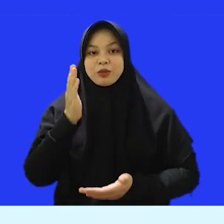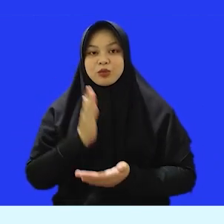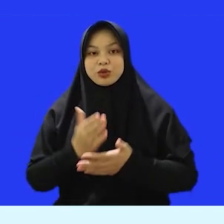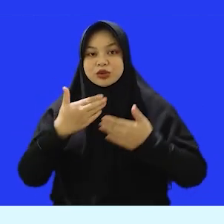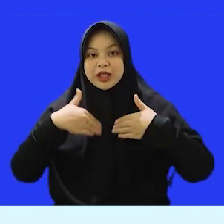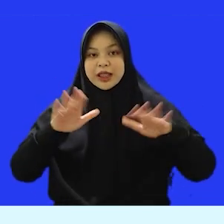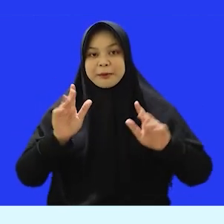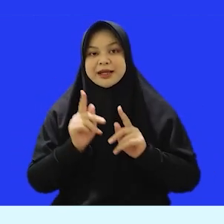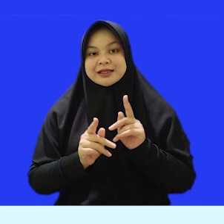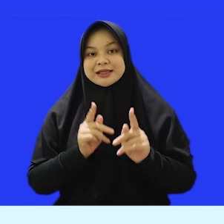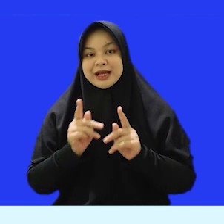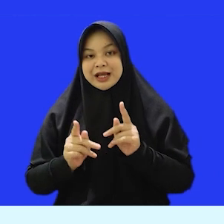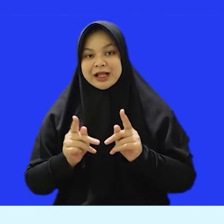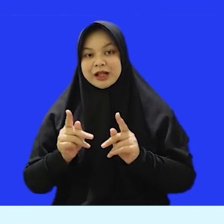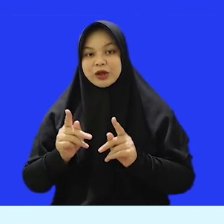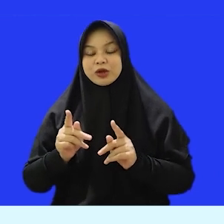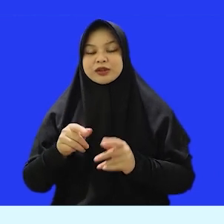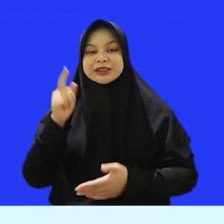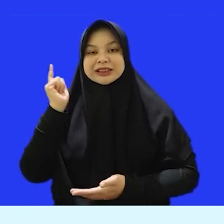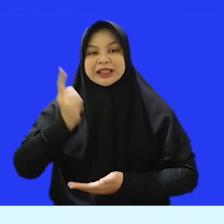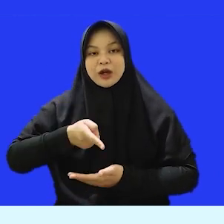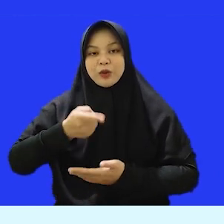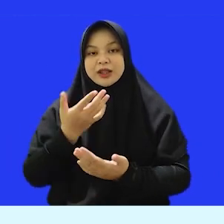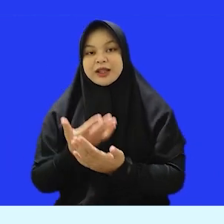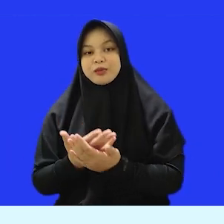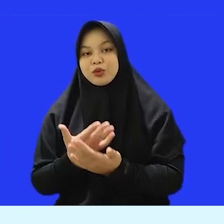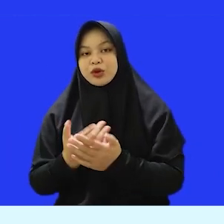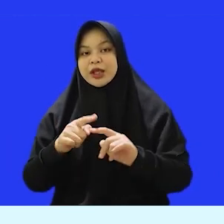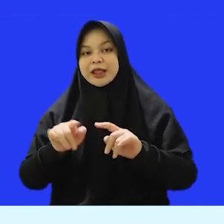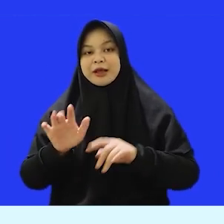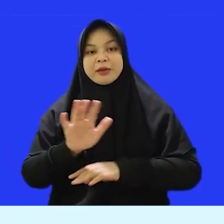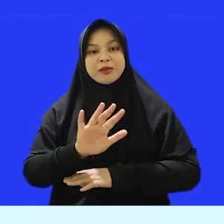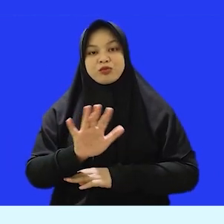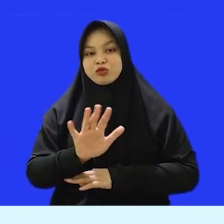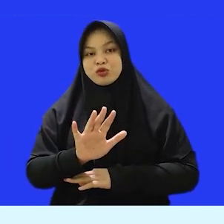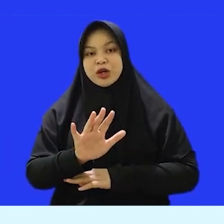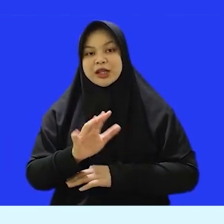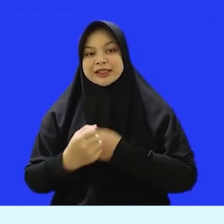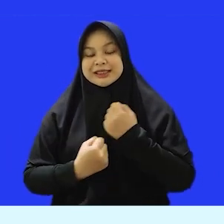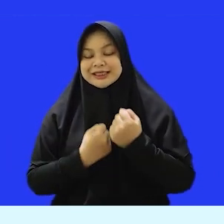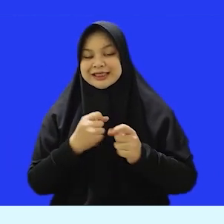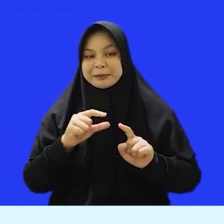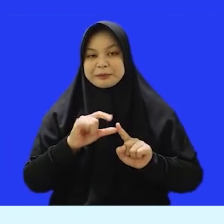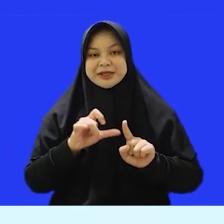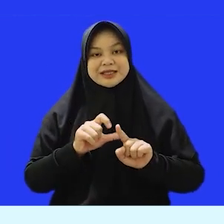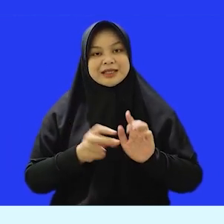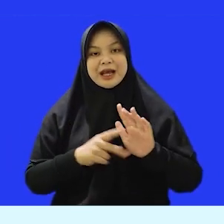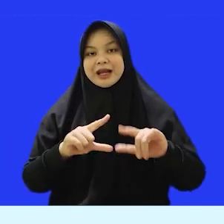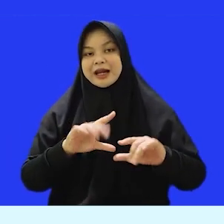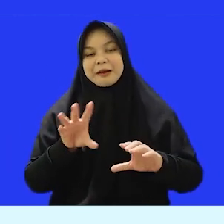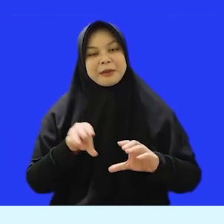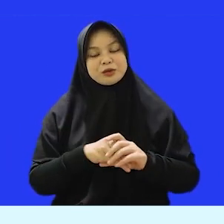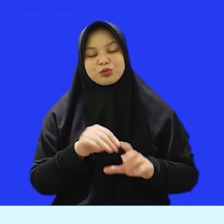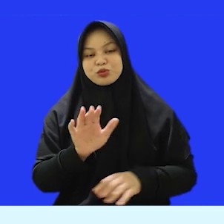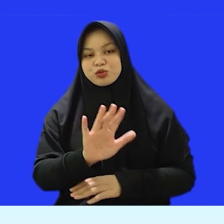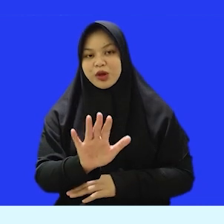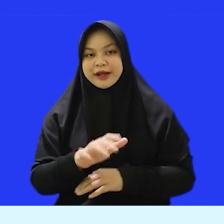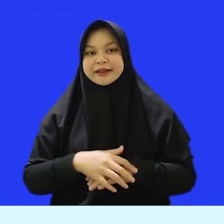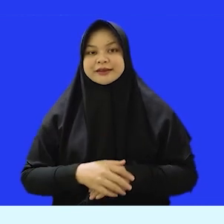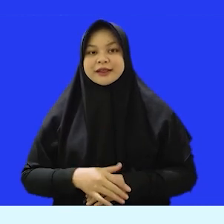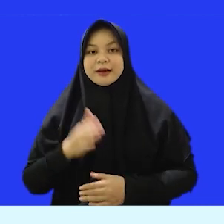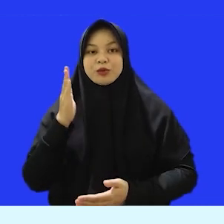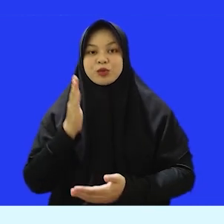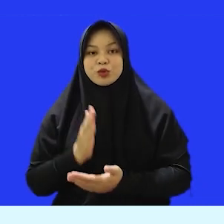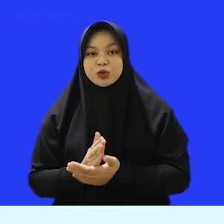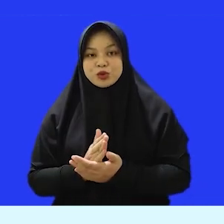lepas apabila yang didakwakan terbukti namun bukan merupakan tindakan pidana. Kemudian putusan